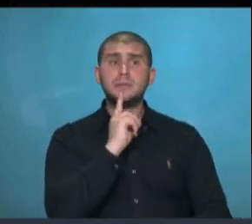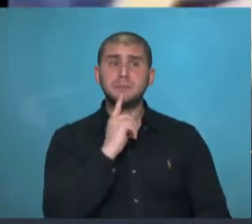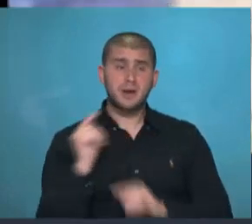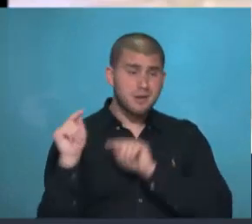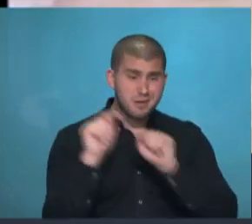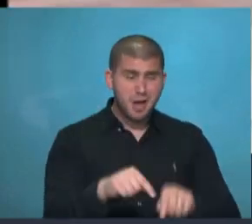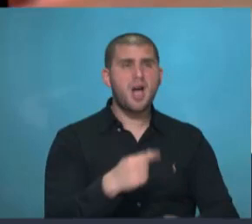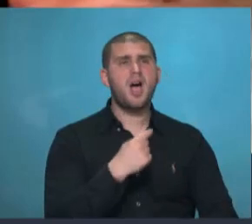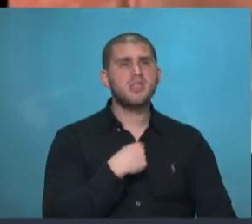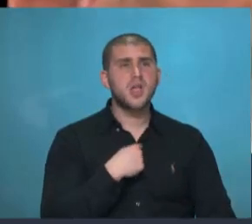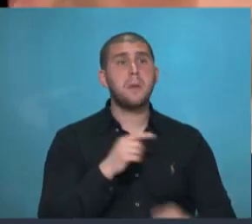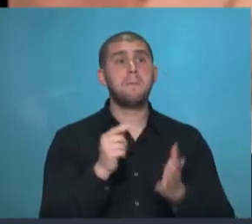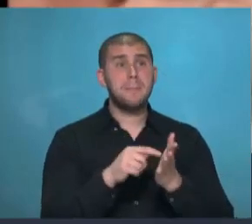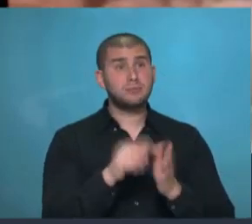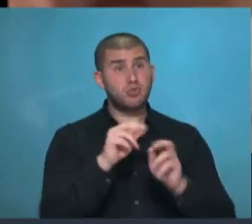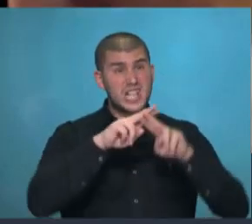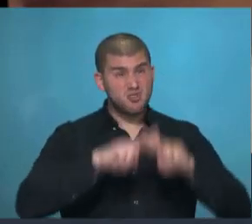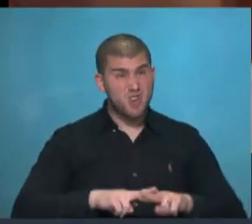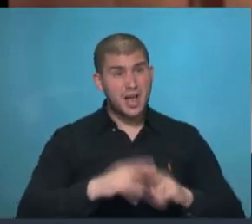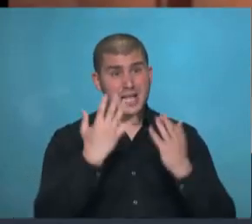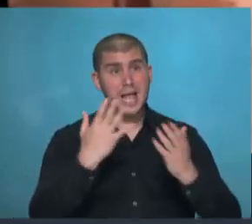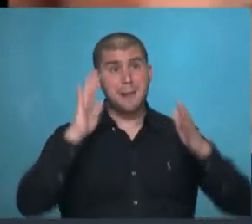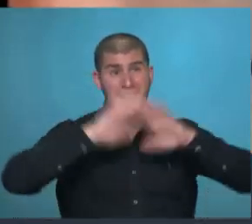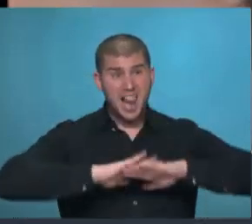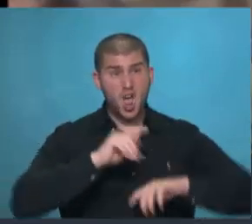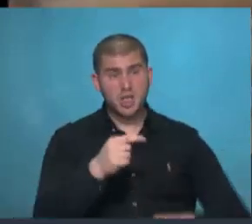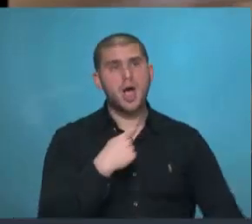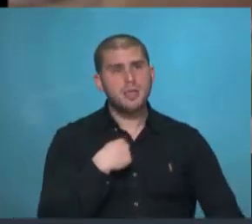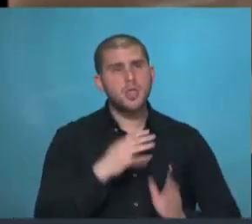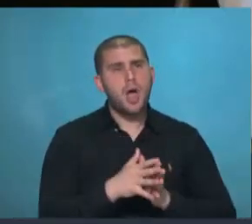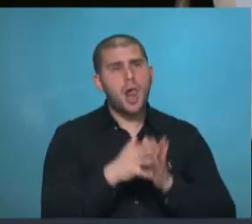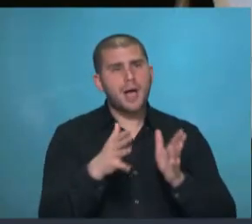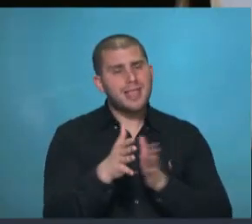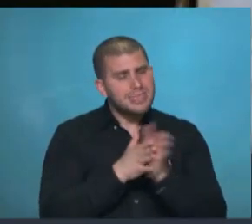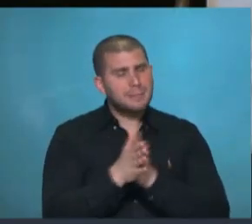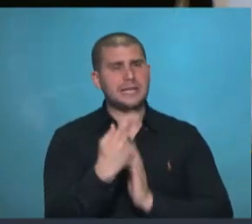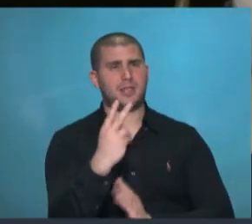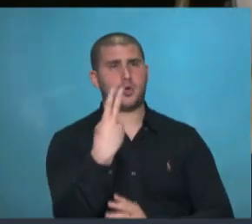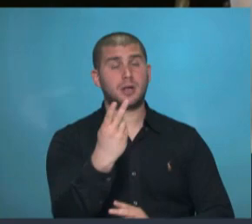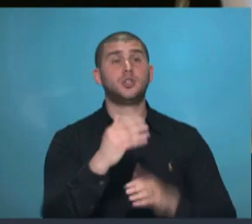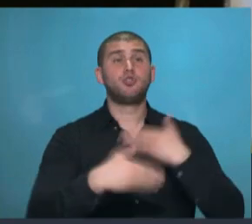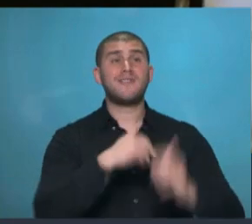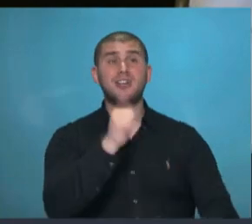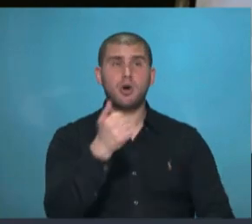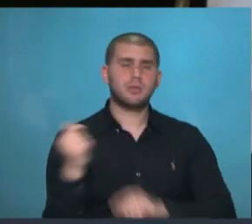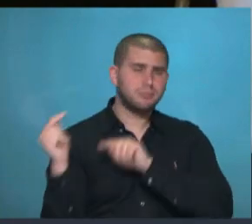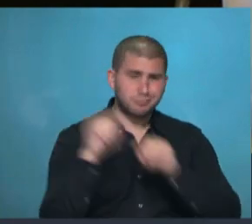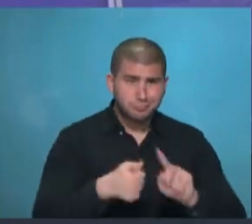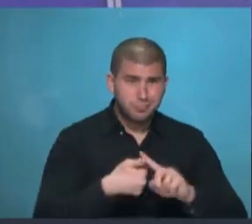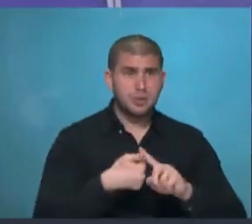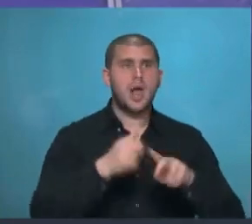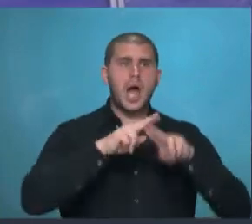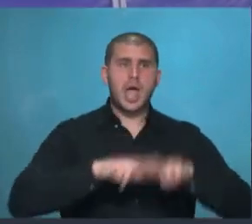הנה, אנחנו בשביל זה שהם יישארו פה מספר מינימלי של לינות, אנחנו נגדיל את התמריץ הזה. השלב הראשון היה להביא אותם, השלב הבא היה להשאיר